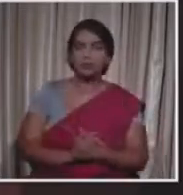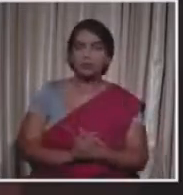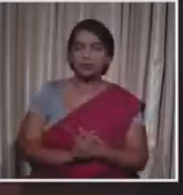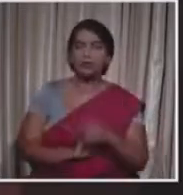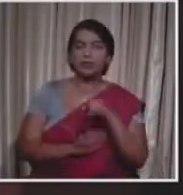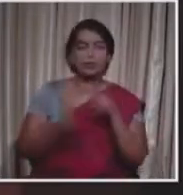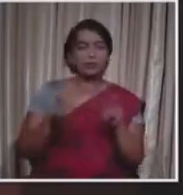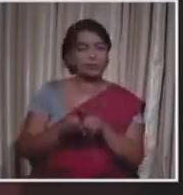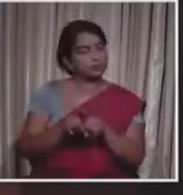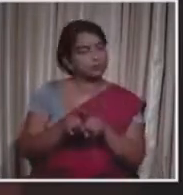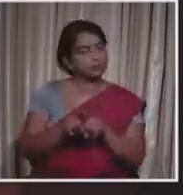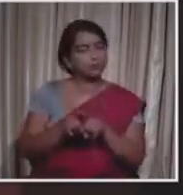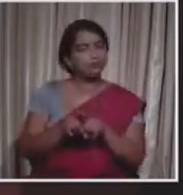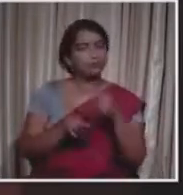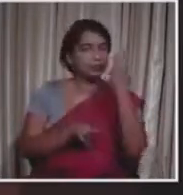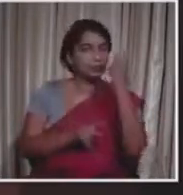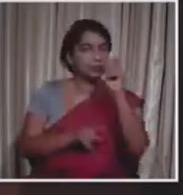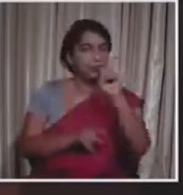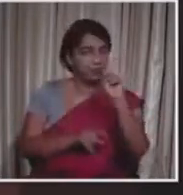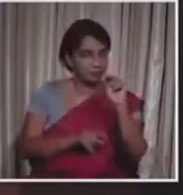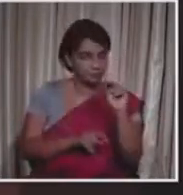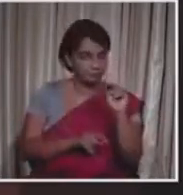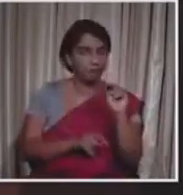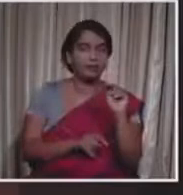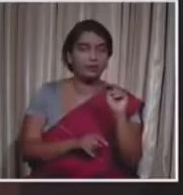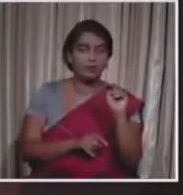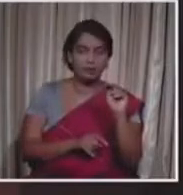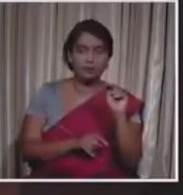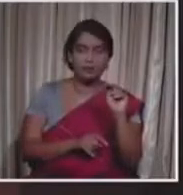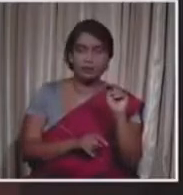ඒ වගේම 2020